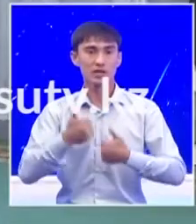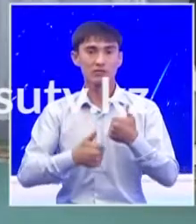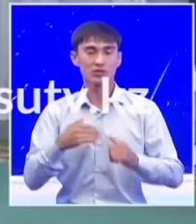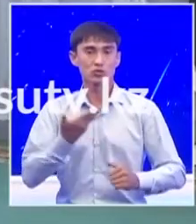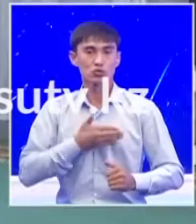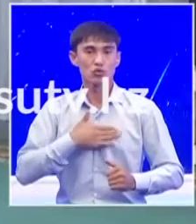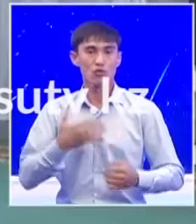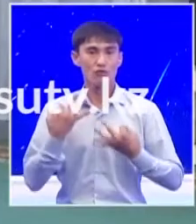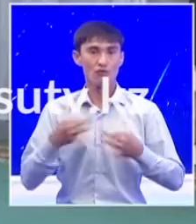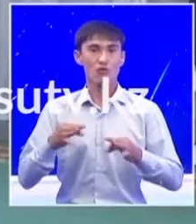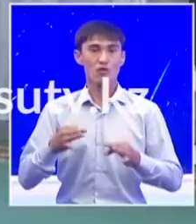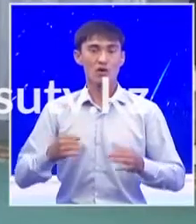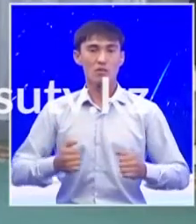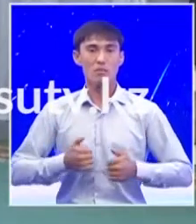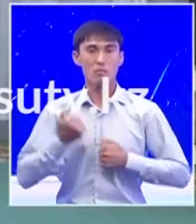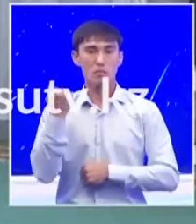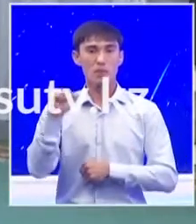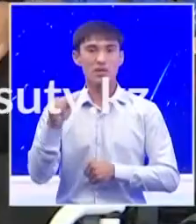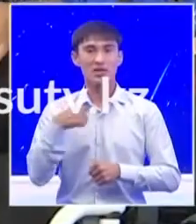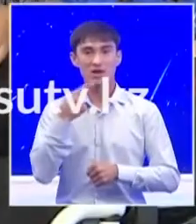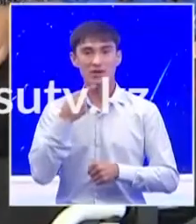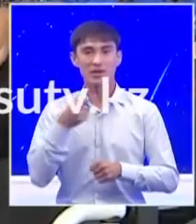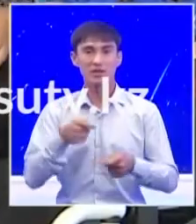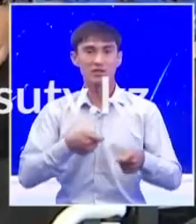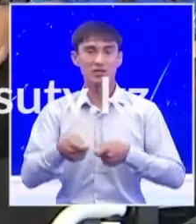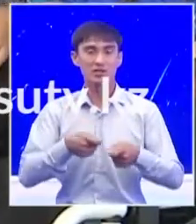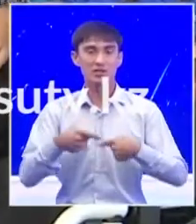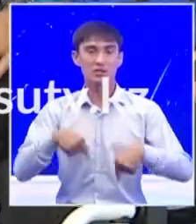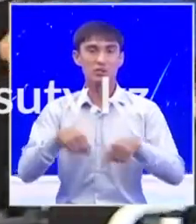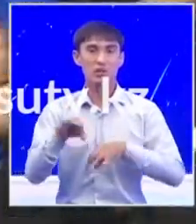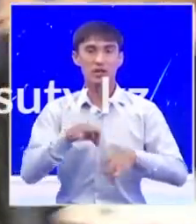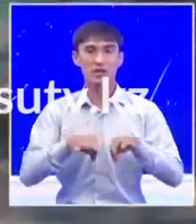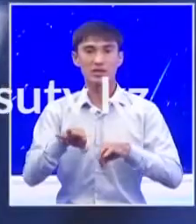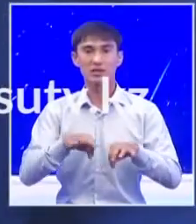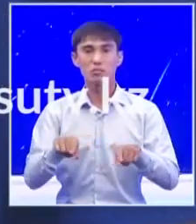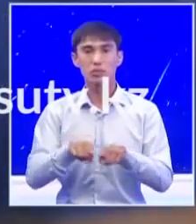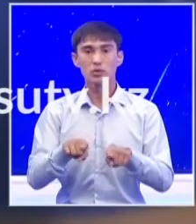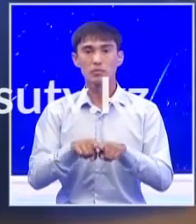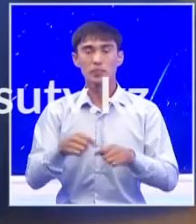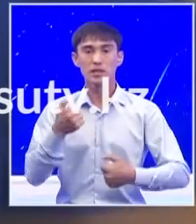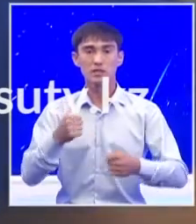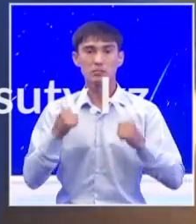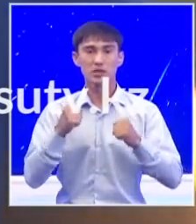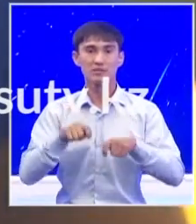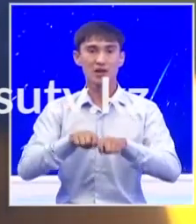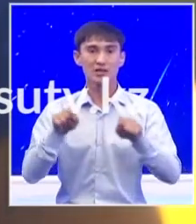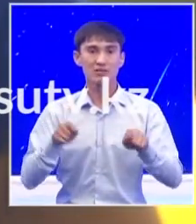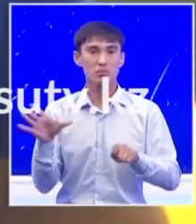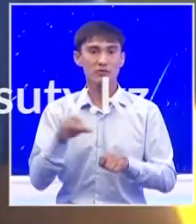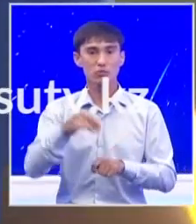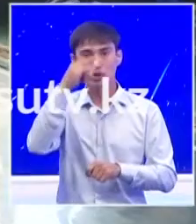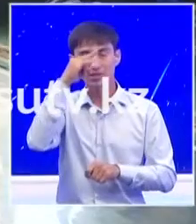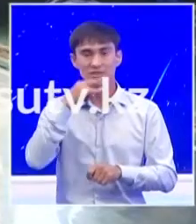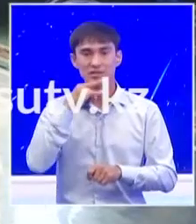духа и воли к победе, говорят инициаторы проекта «Саламатты Болашак», в рамках которого подобные спортивные секции открываются по всему